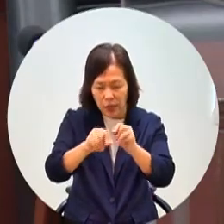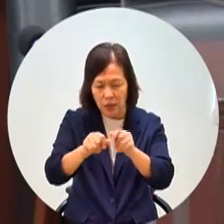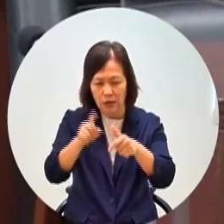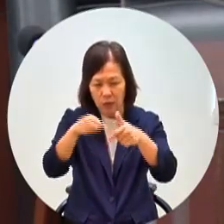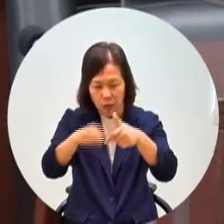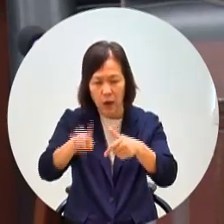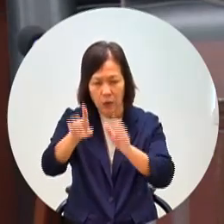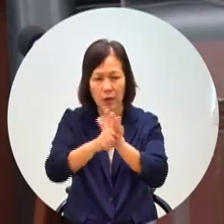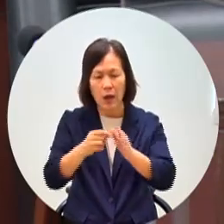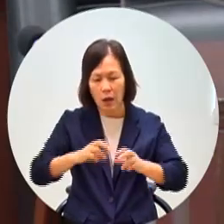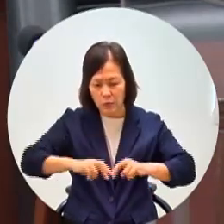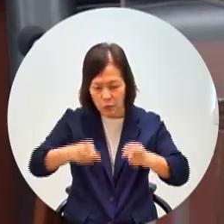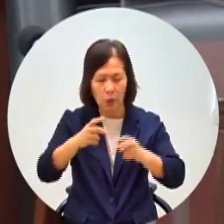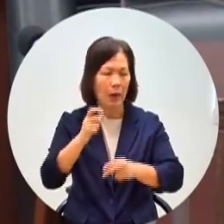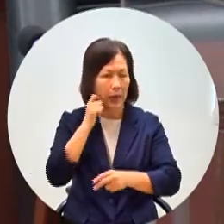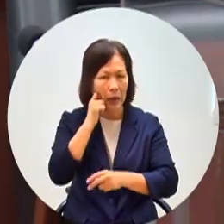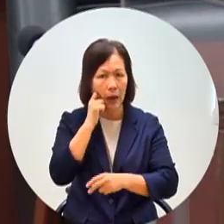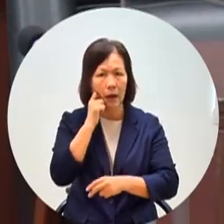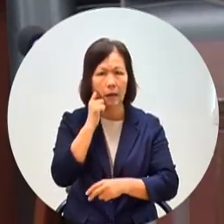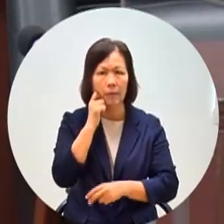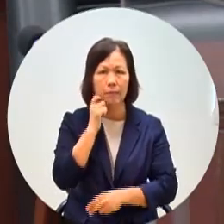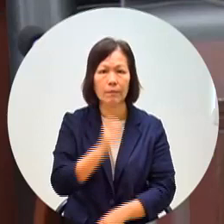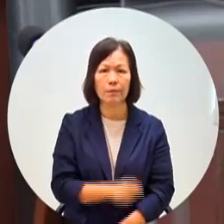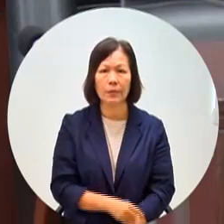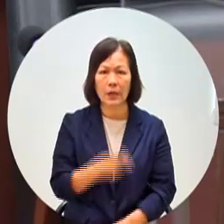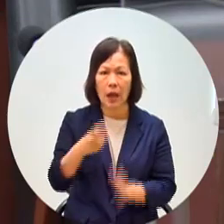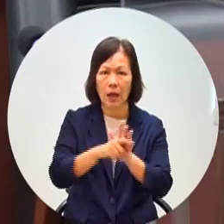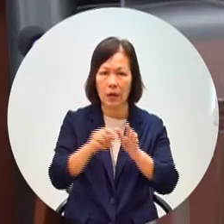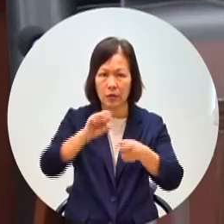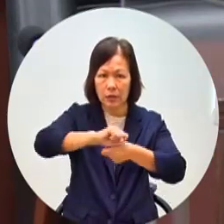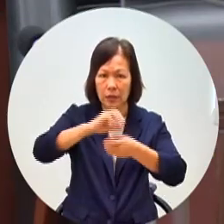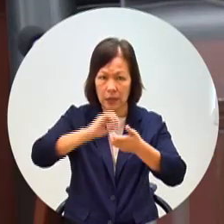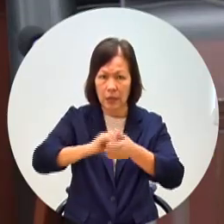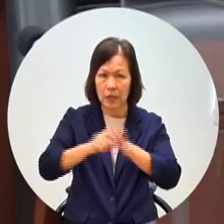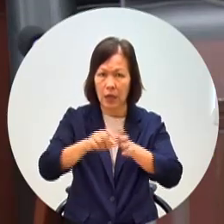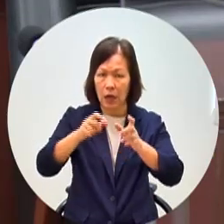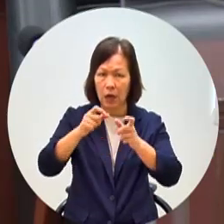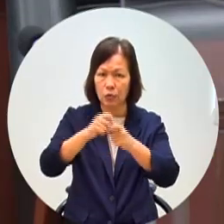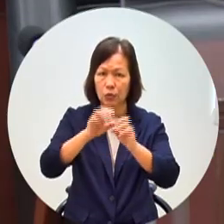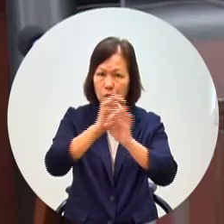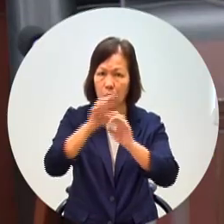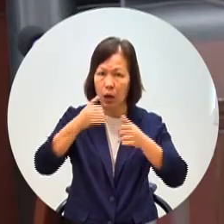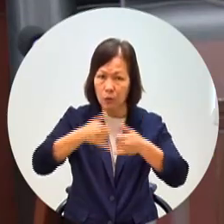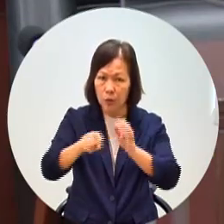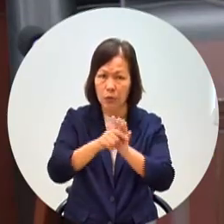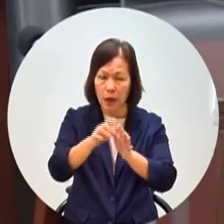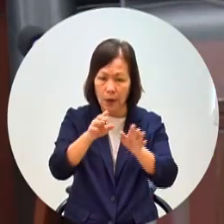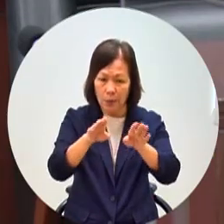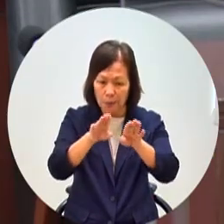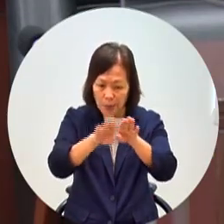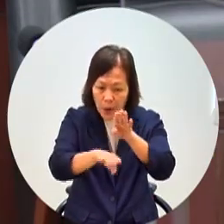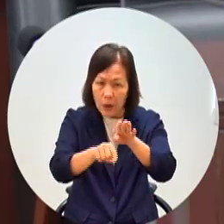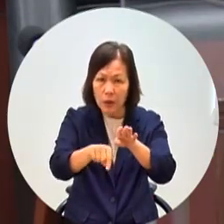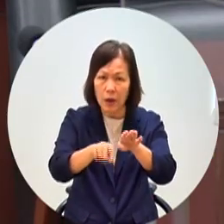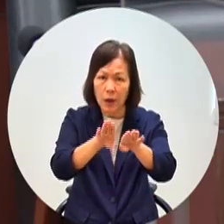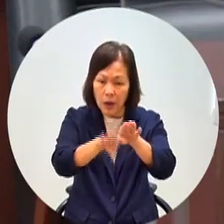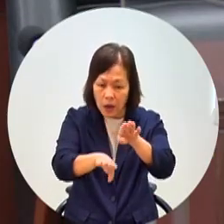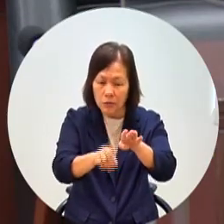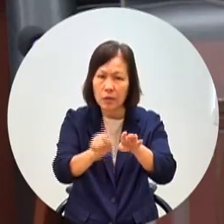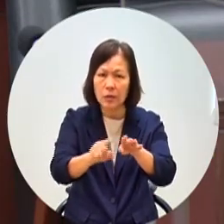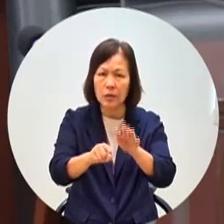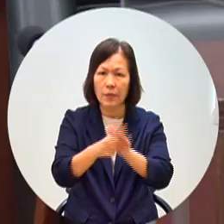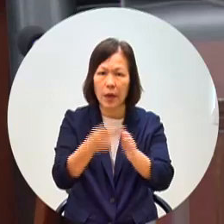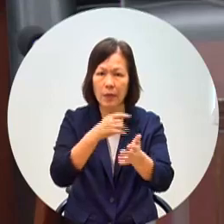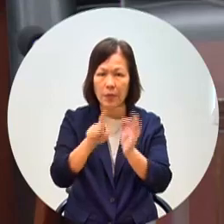也是没有办法做。还有我们的茄町举光路，你知道它那个凹缝已经凹到可以